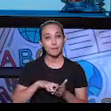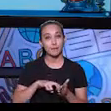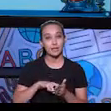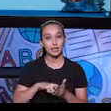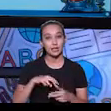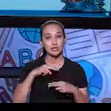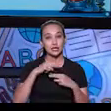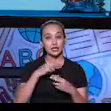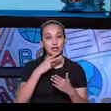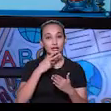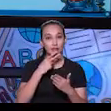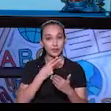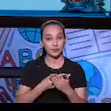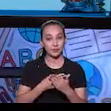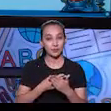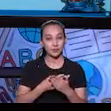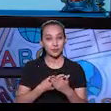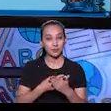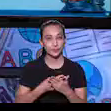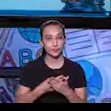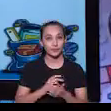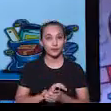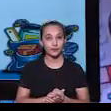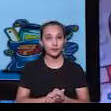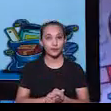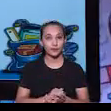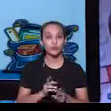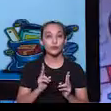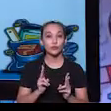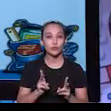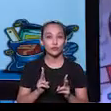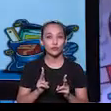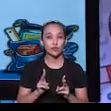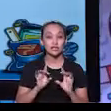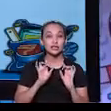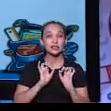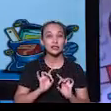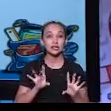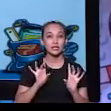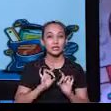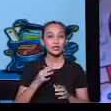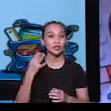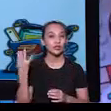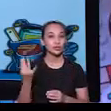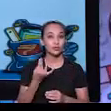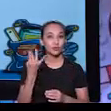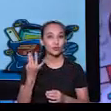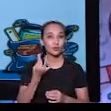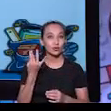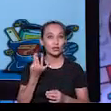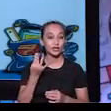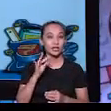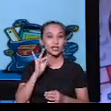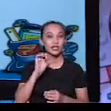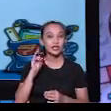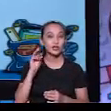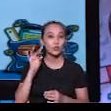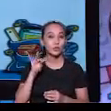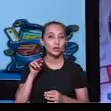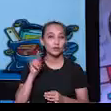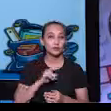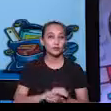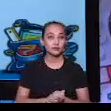письмо. Обратите внимание на наши приставки. Учитель рассказал интересную историю. Вот у